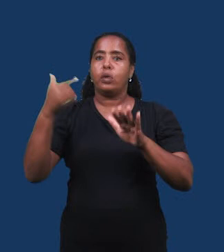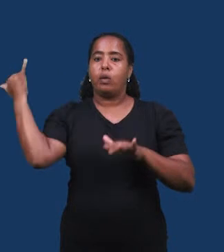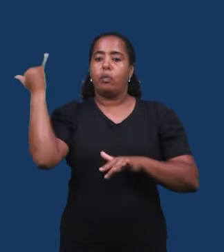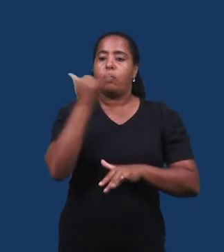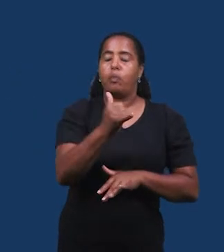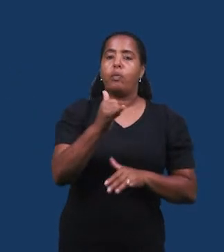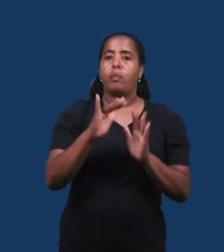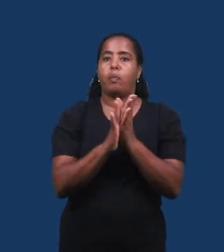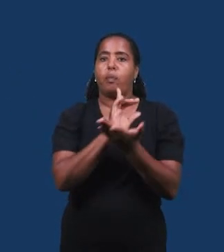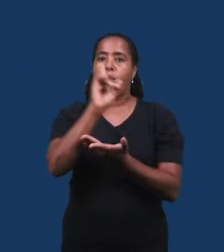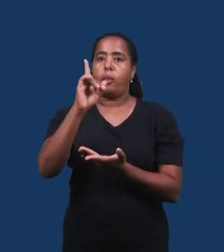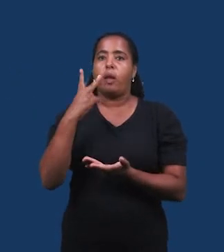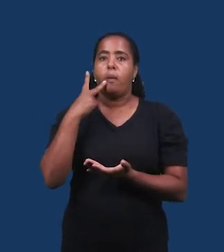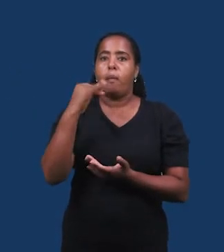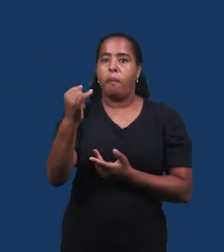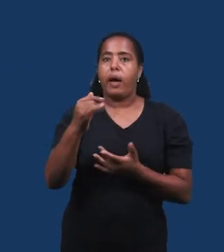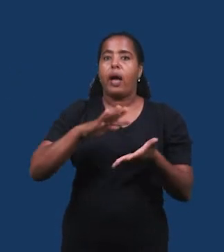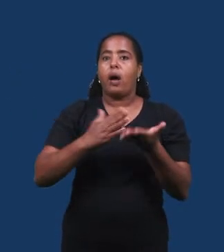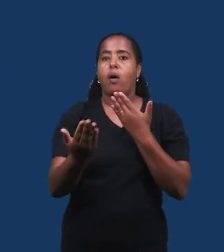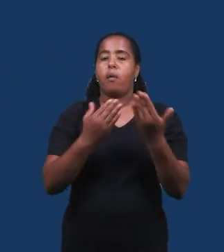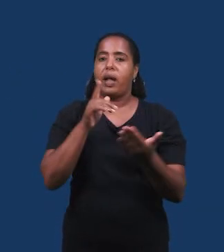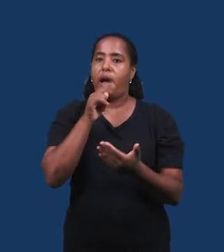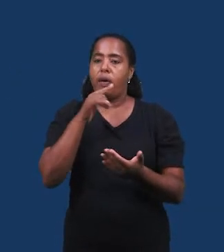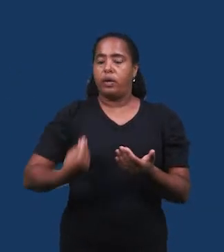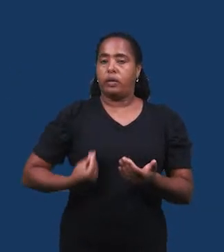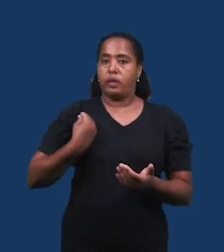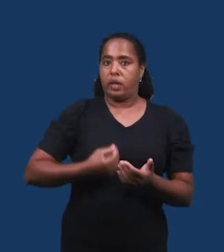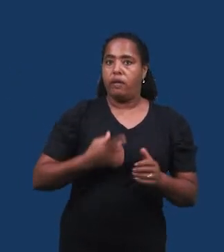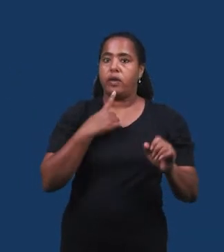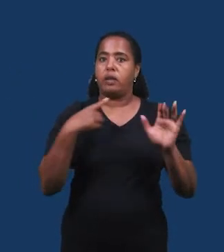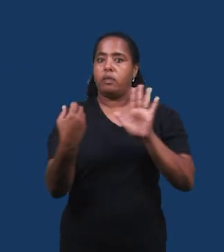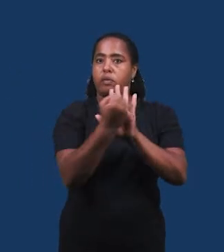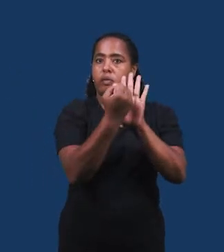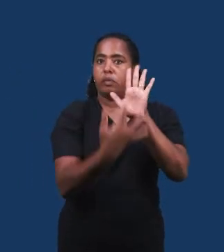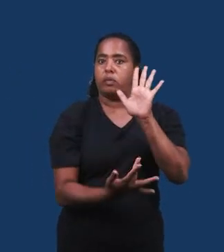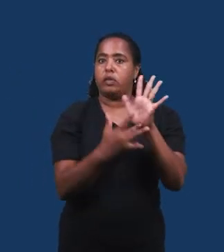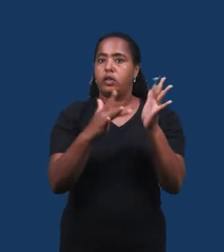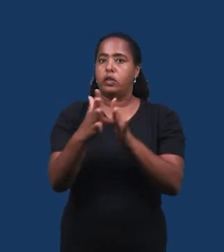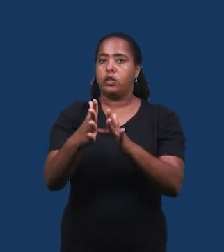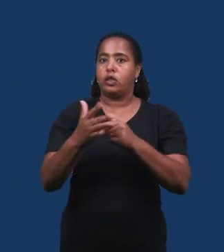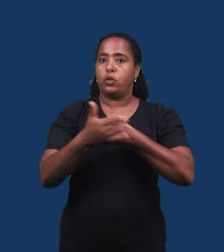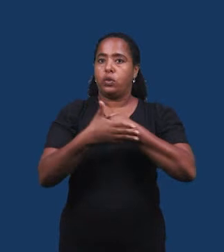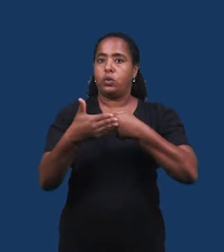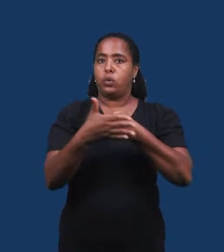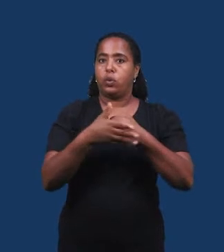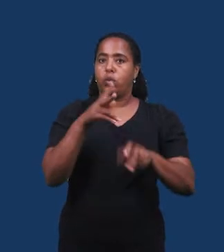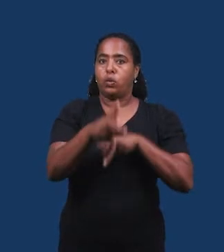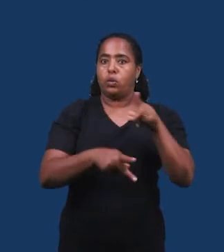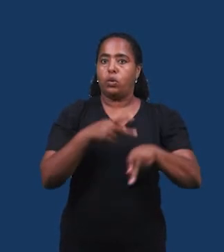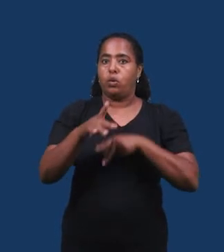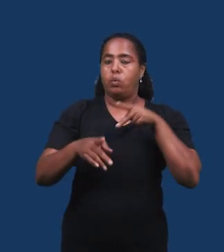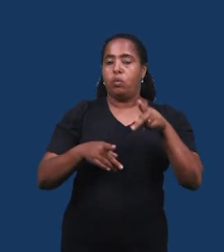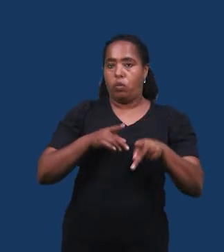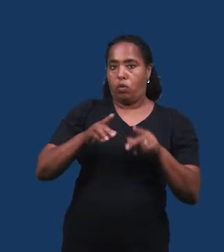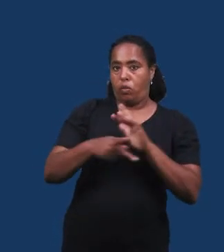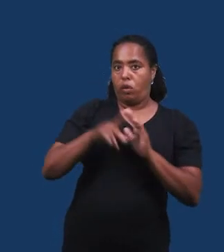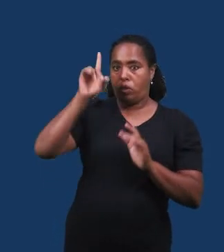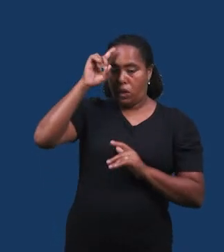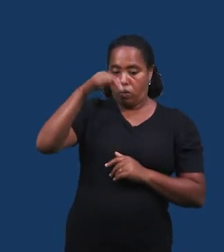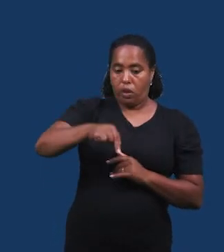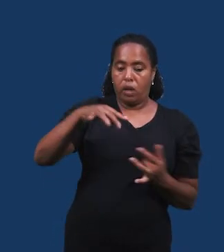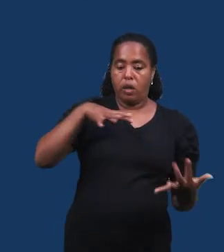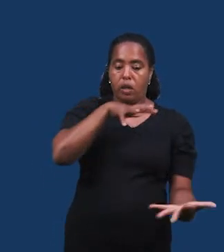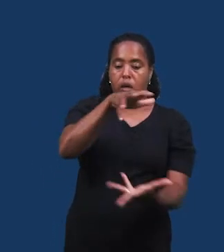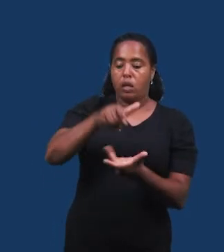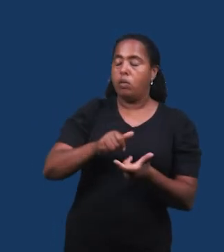de connecter le ciel et la terre en apportant la parole du Père, qui est l'eau et